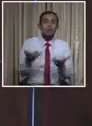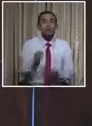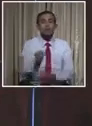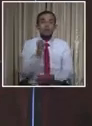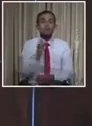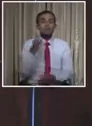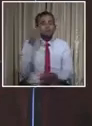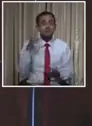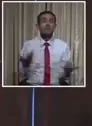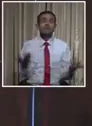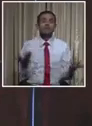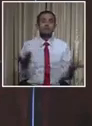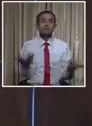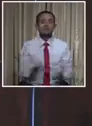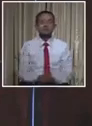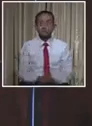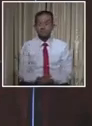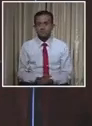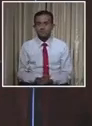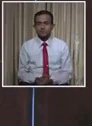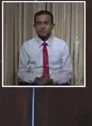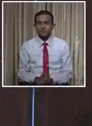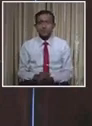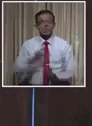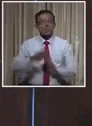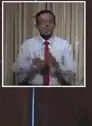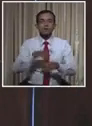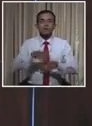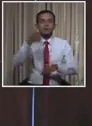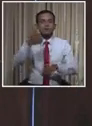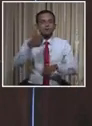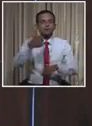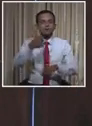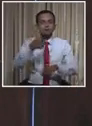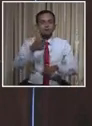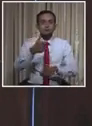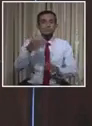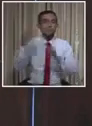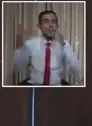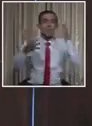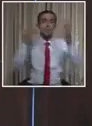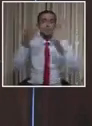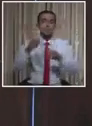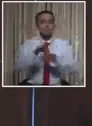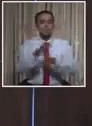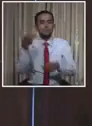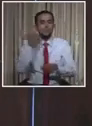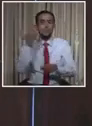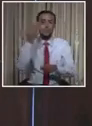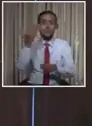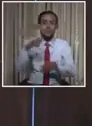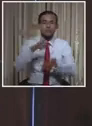ගන්න බැරි තත්යකට පත් වෙන්න පුළුවන්කම තිබුණා. හැබැයි රටේ වාසනාවකට ගෝලීය වශයෙන් මේ වසංගතයට මුණ